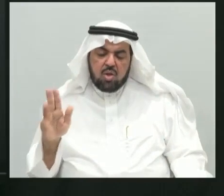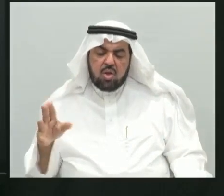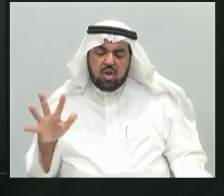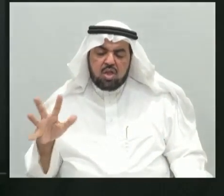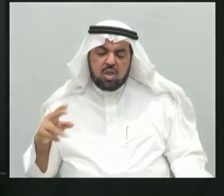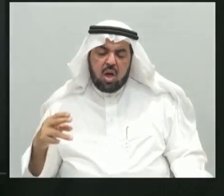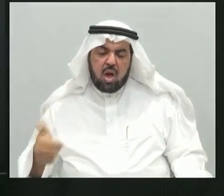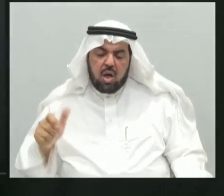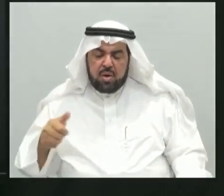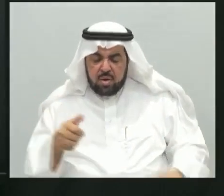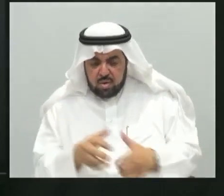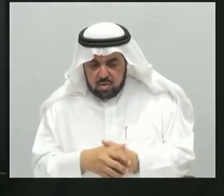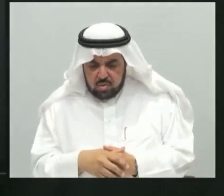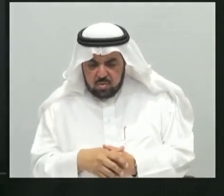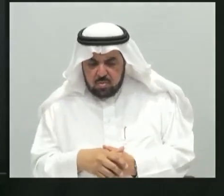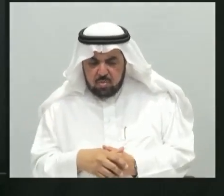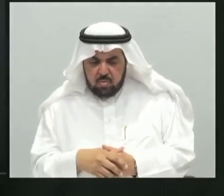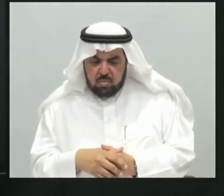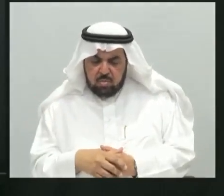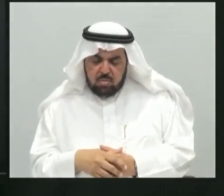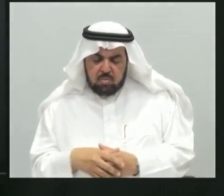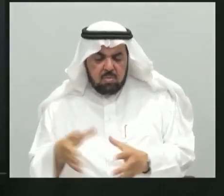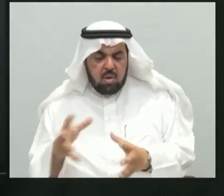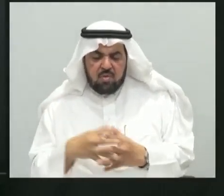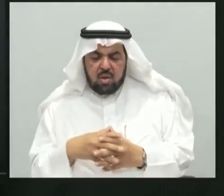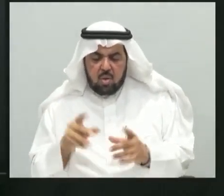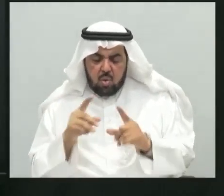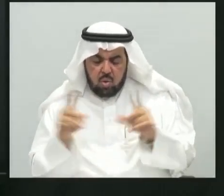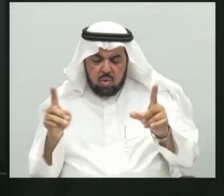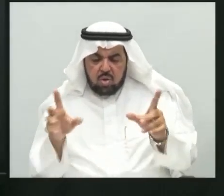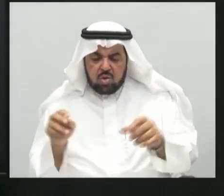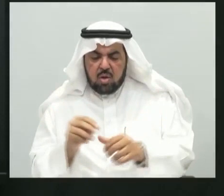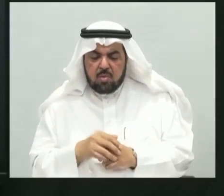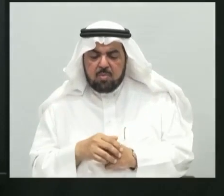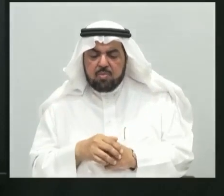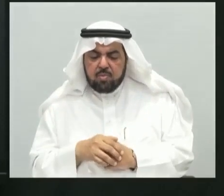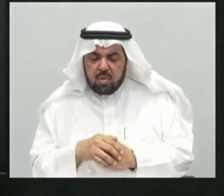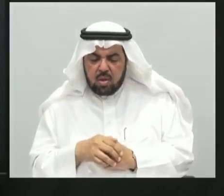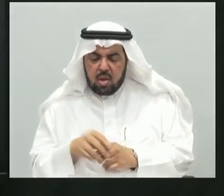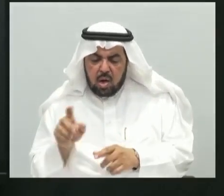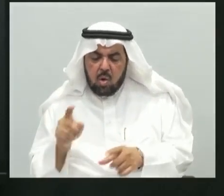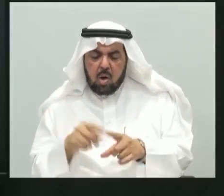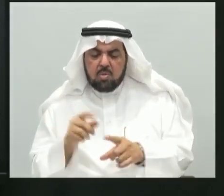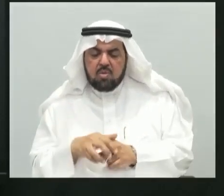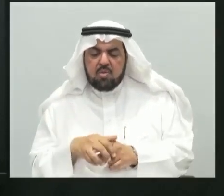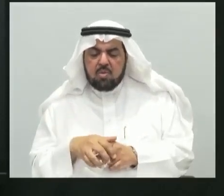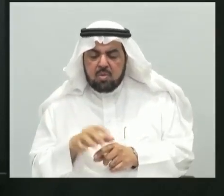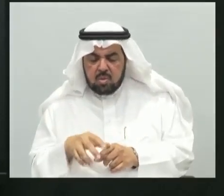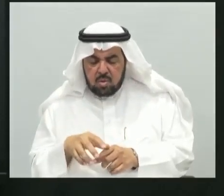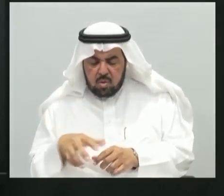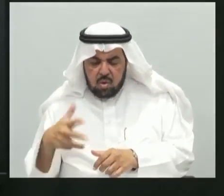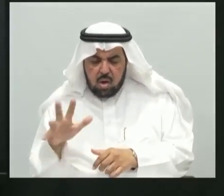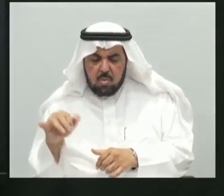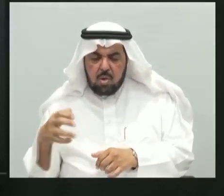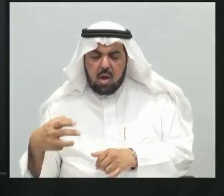تعتبر من المفصليات التي لا تحتوي على قرون استشعار اللواقط الفميه اللوامس القدميه والمغاسل